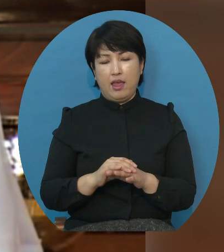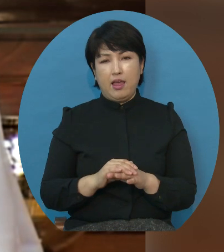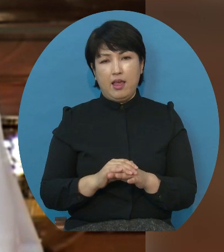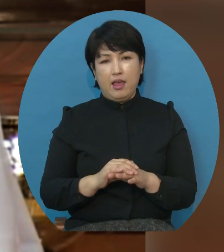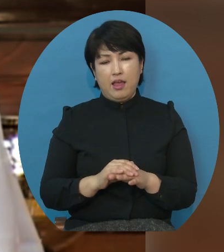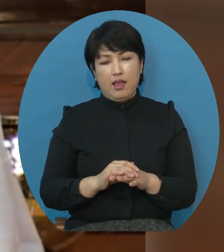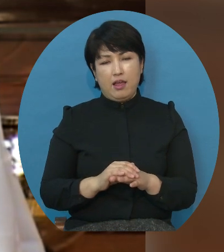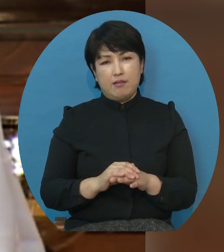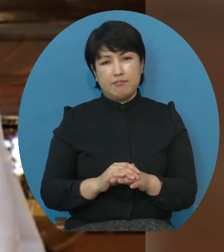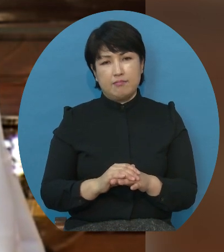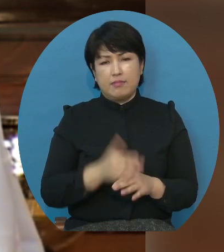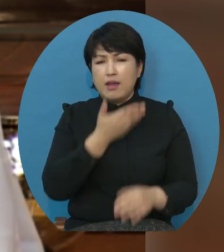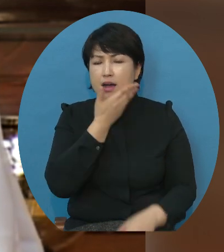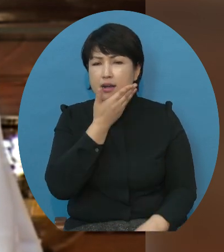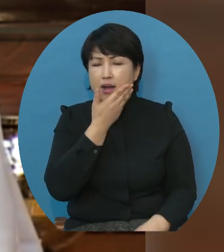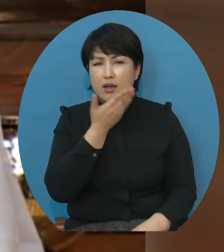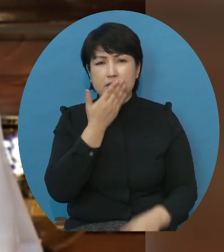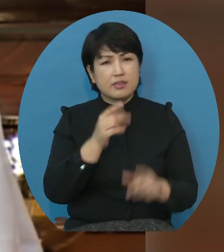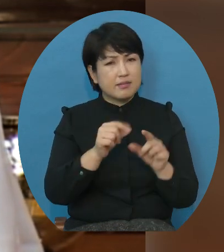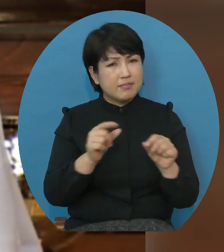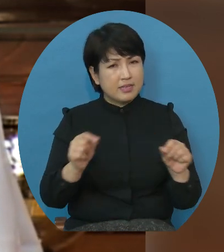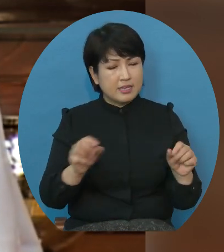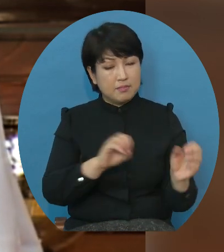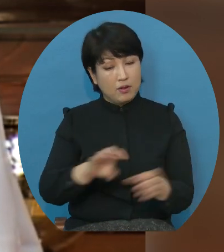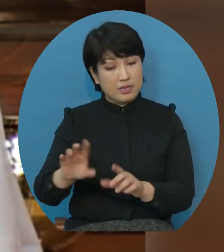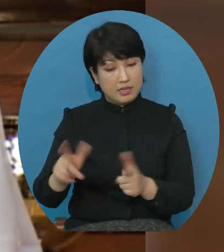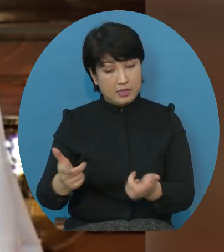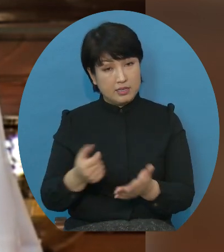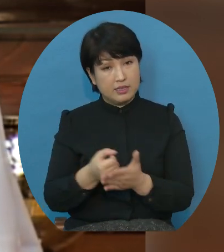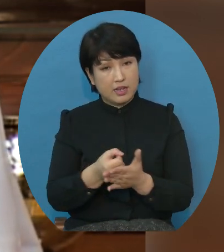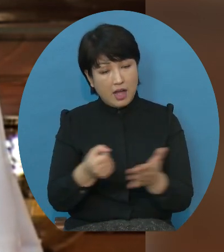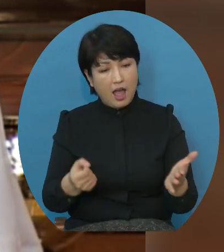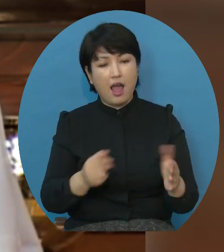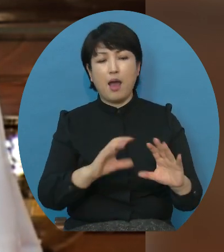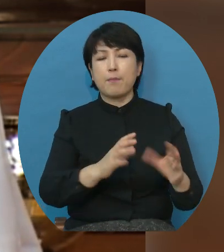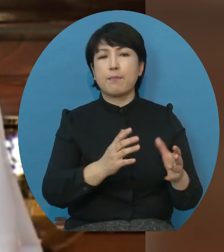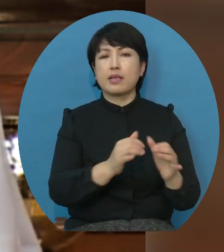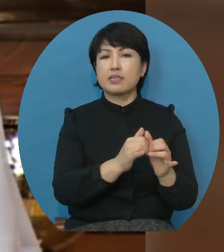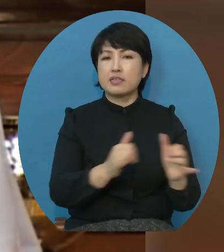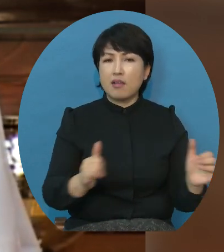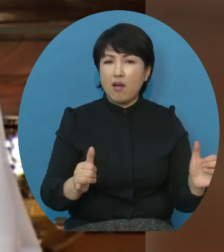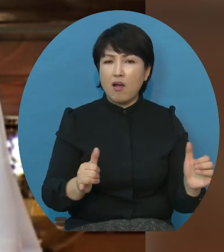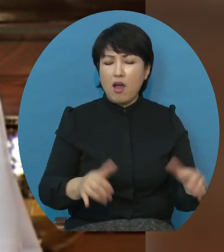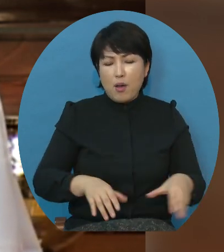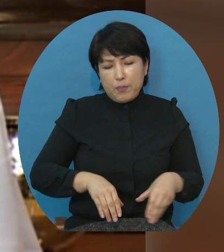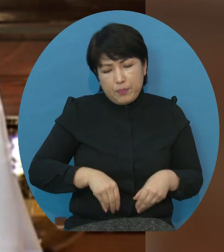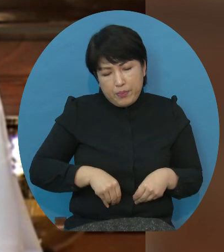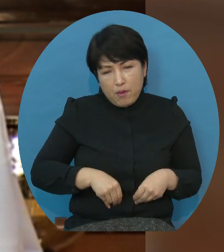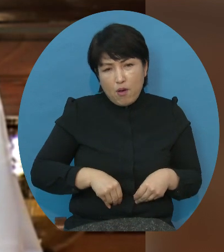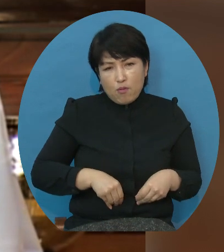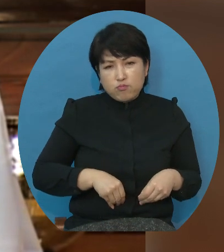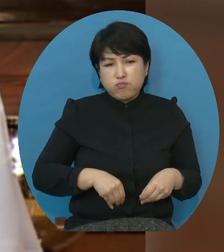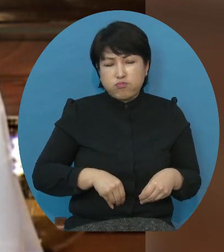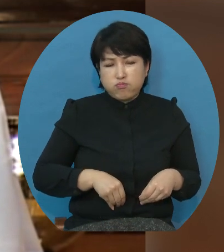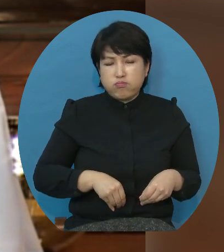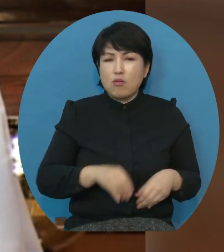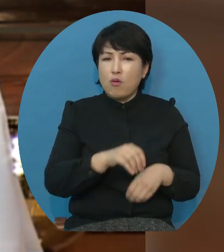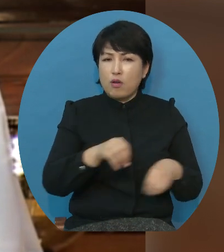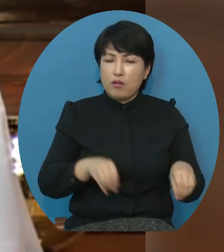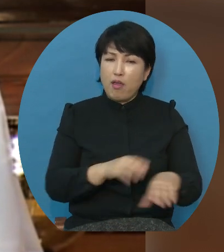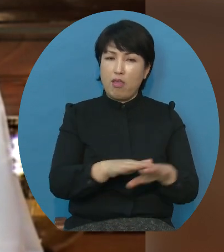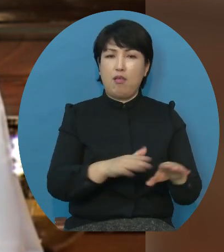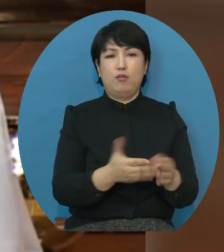음식은 버리지 않게 됨으로 해서 백성들의 기아를 듣게 되지 않습니까 백성들은